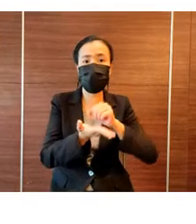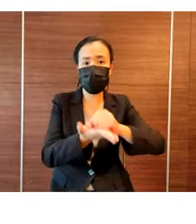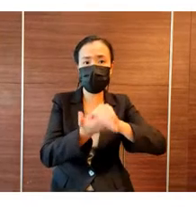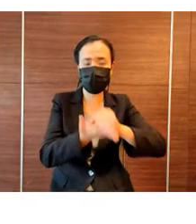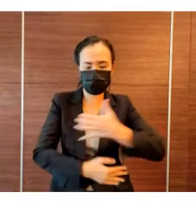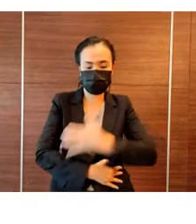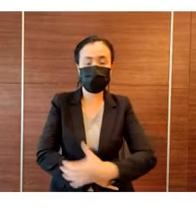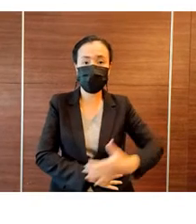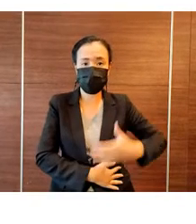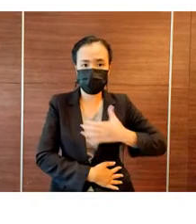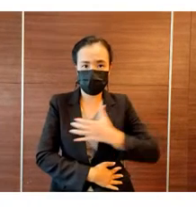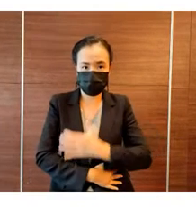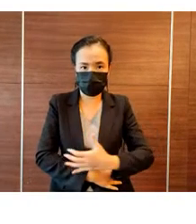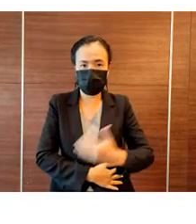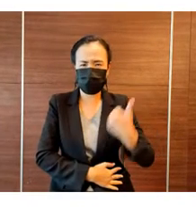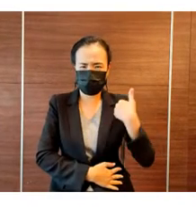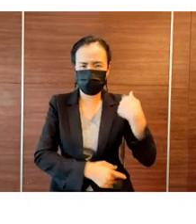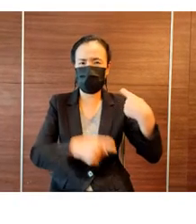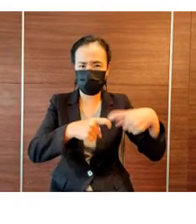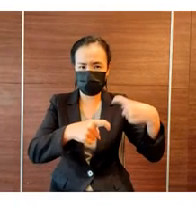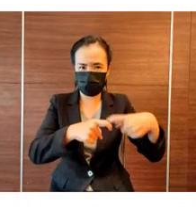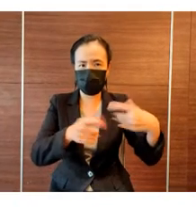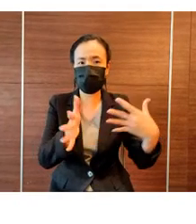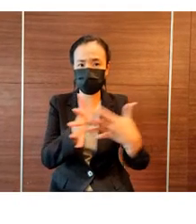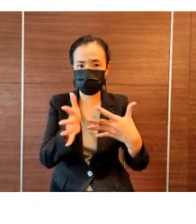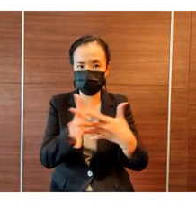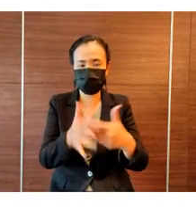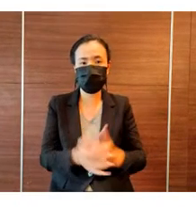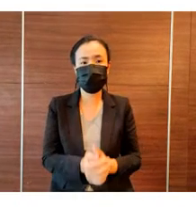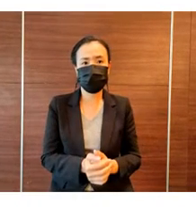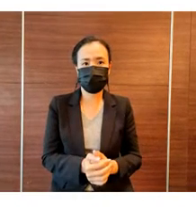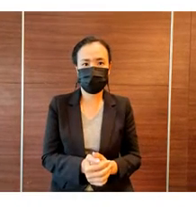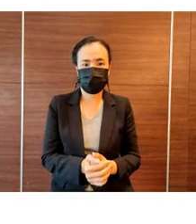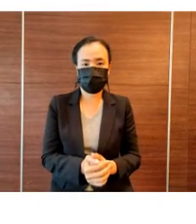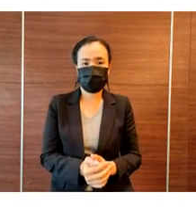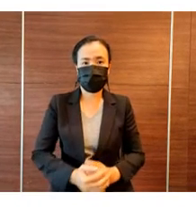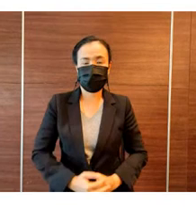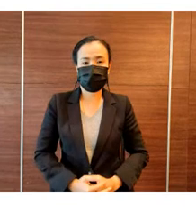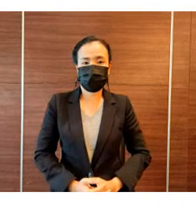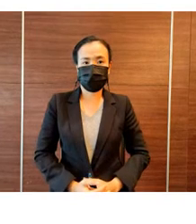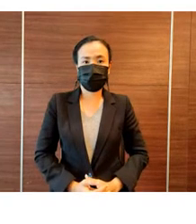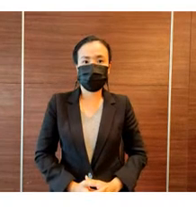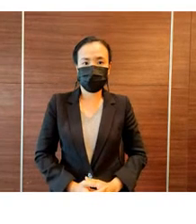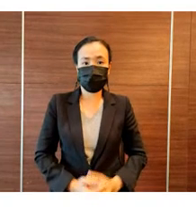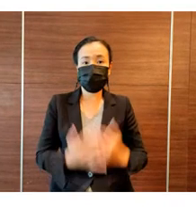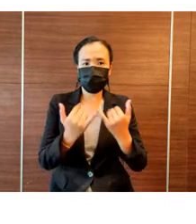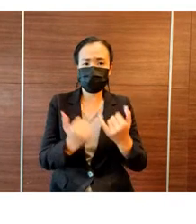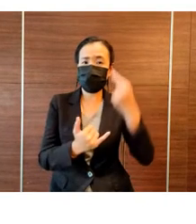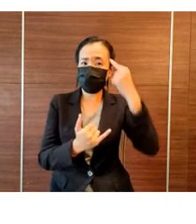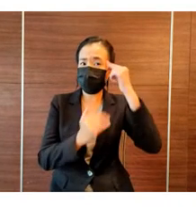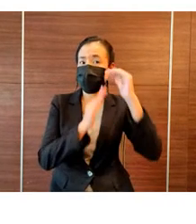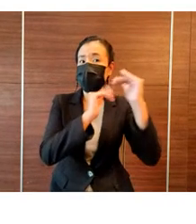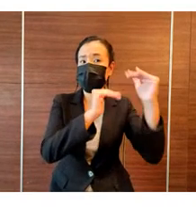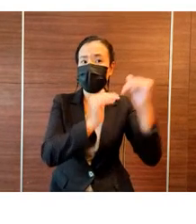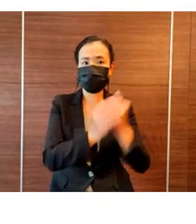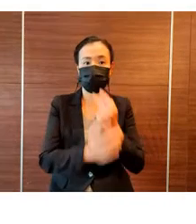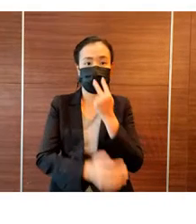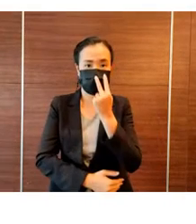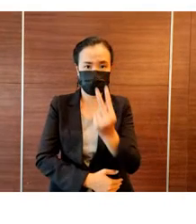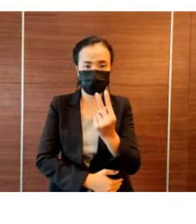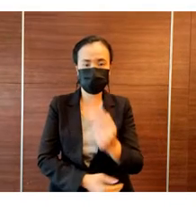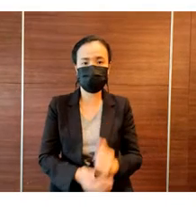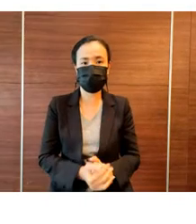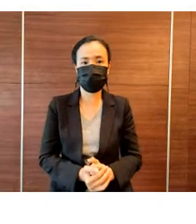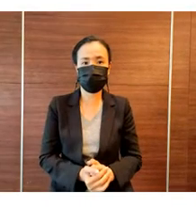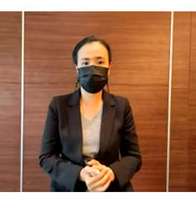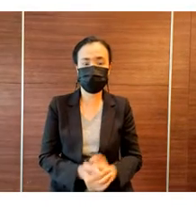านสุขภาพนะคะที่ยากลำบากมากขึ้นนะเราพูดว่าเบื้องต้นเราพูดอย่างนี้นะคะก็วันนี้เราคาดหวังว่าเราจะได้เห็นบ